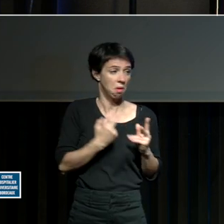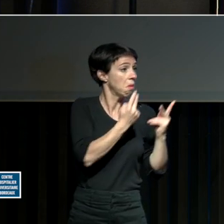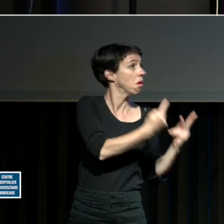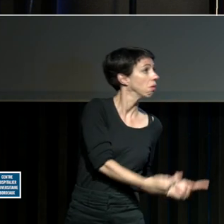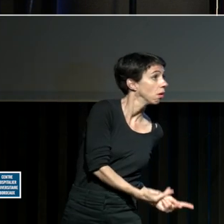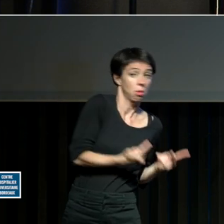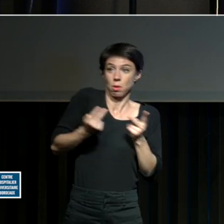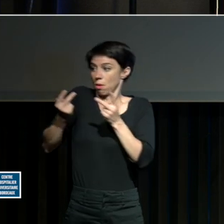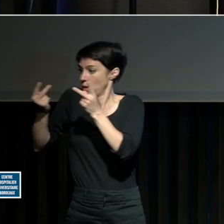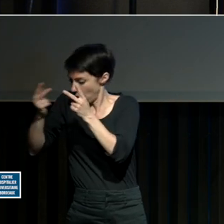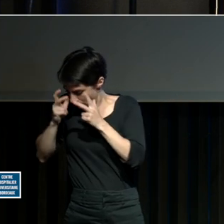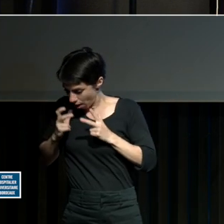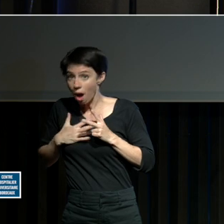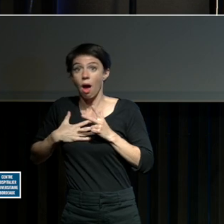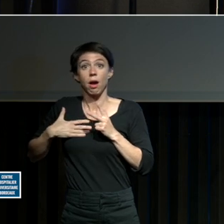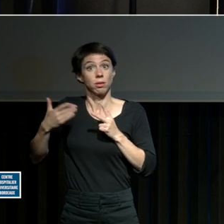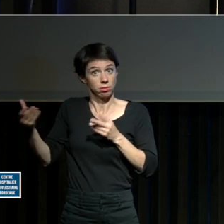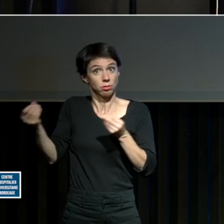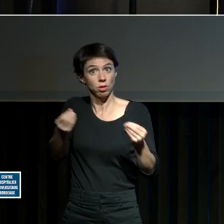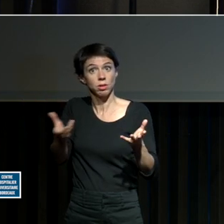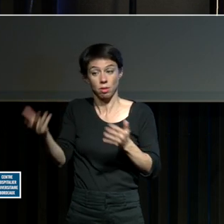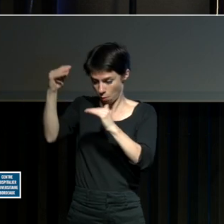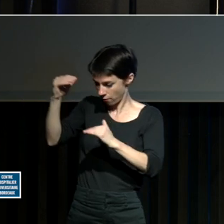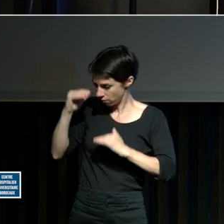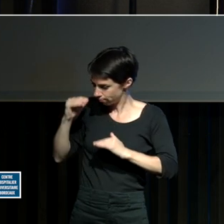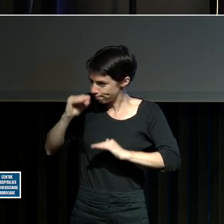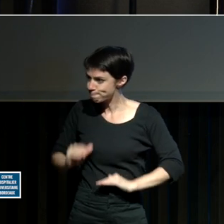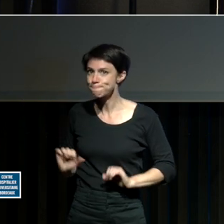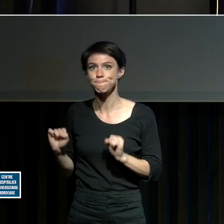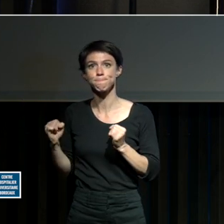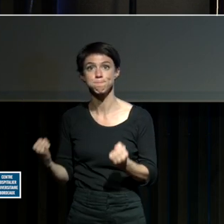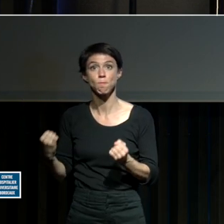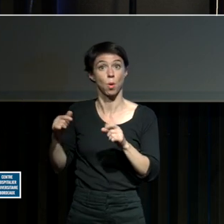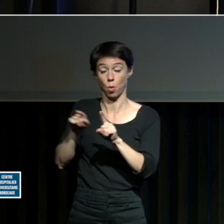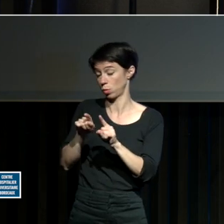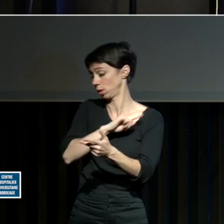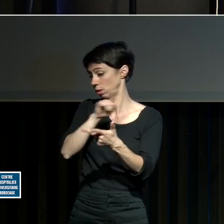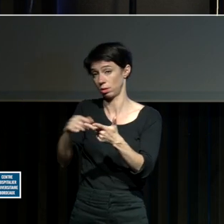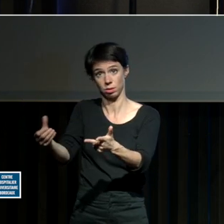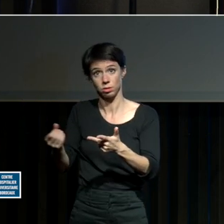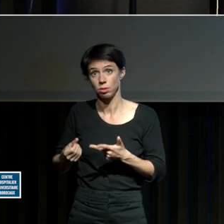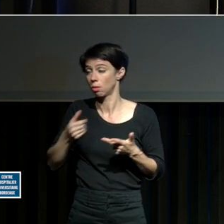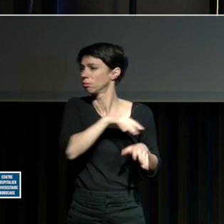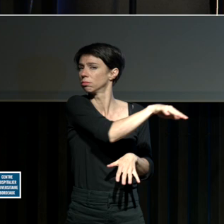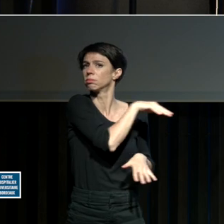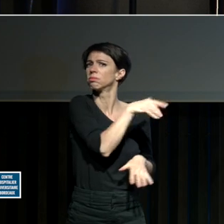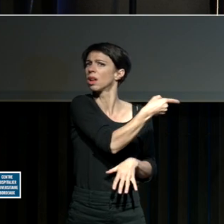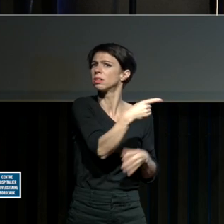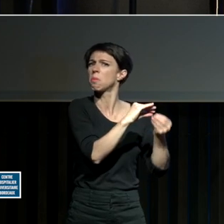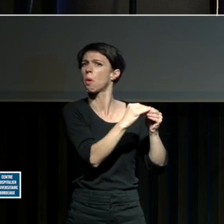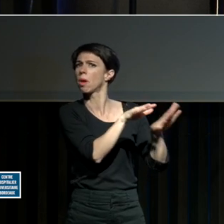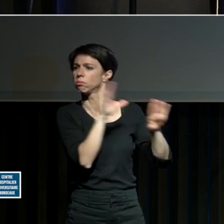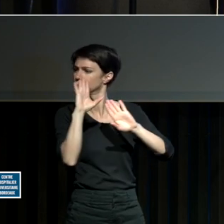en elle. Et cet espace virtuel va également permettre de s'évader de difficultés du monde réel